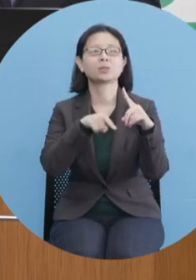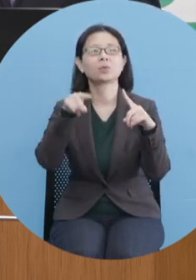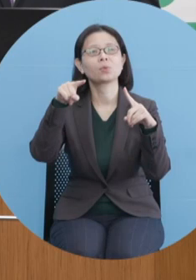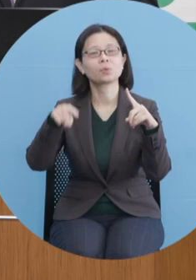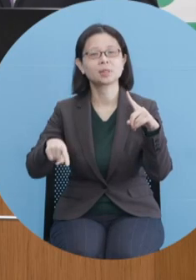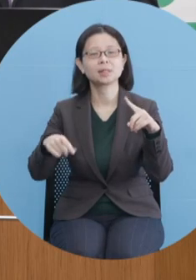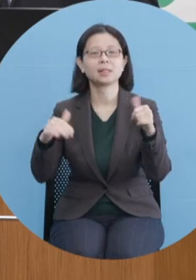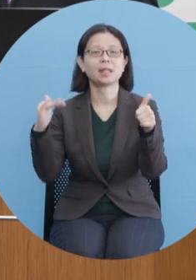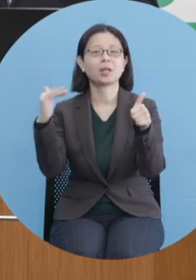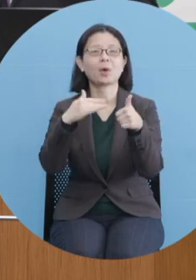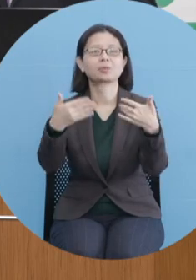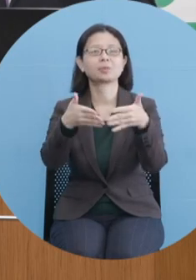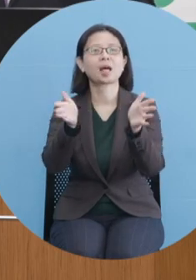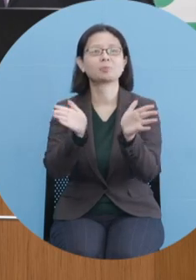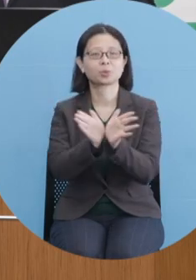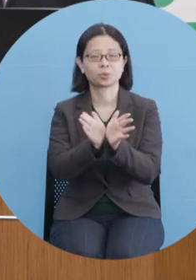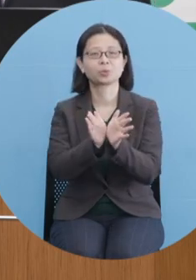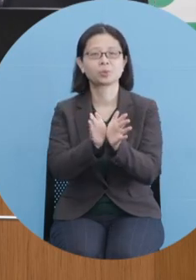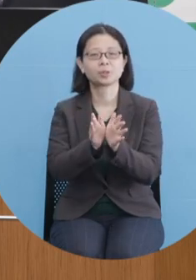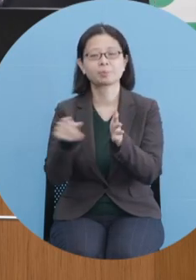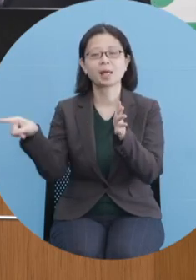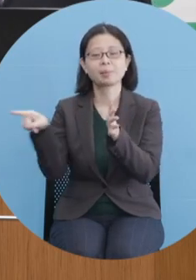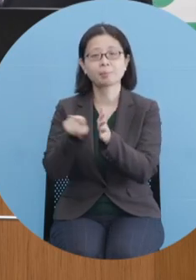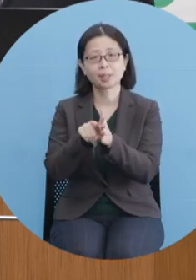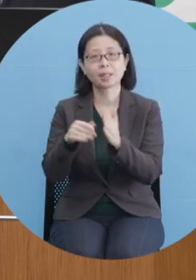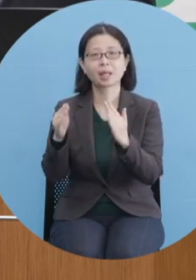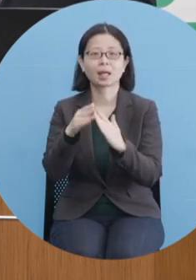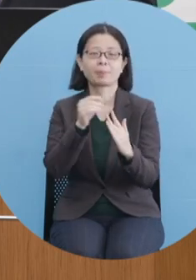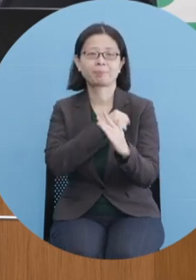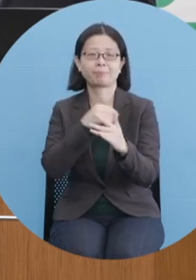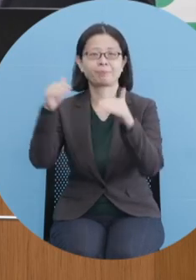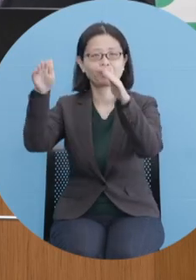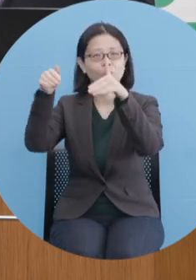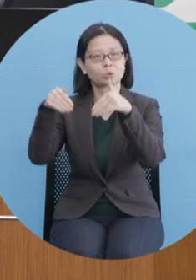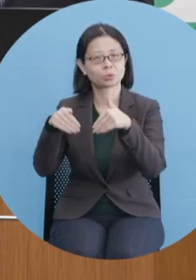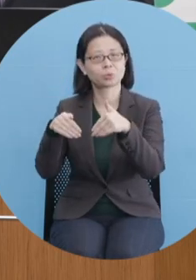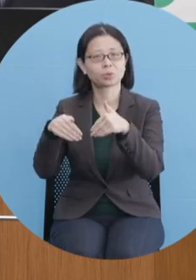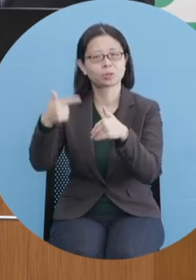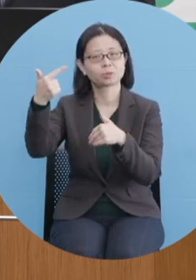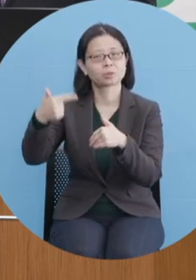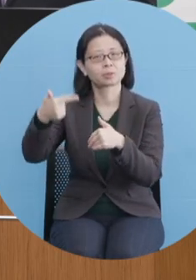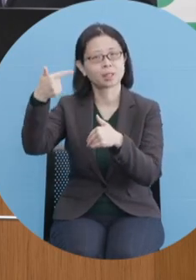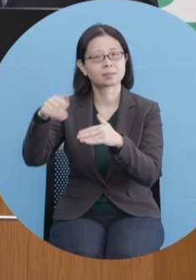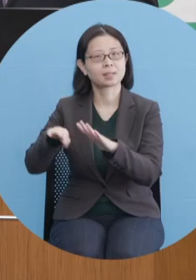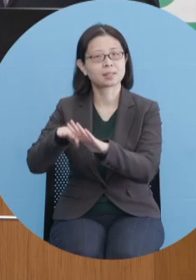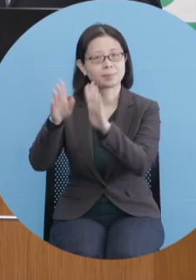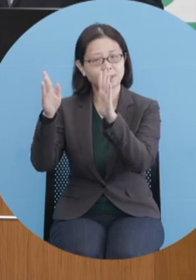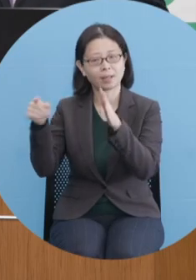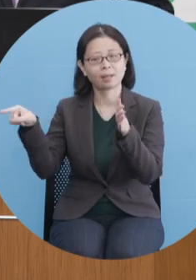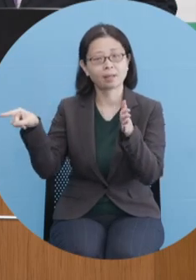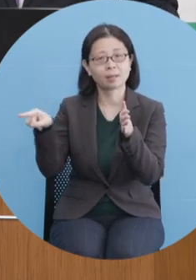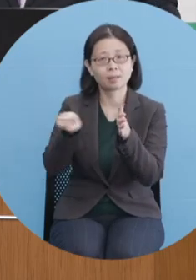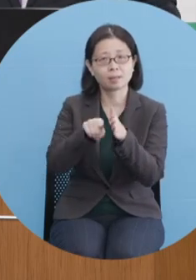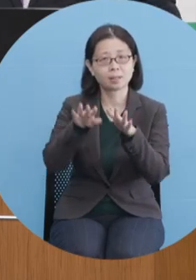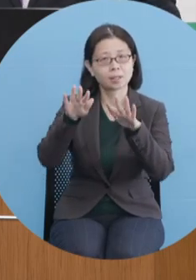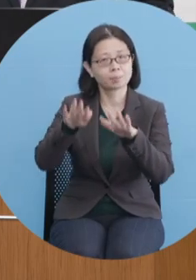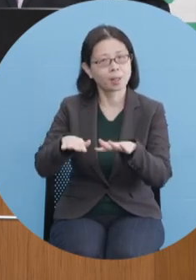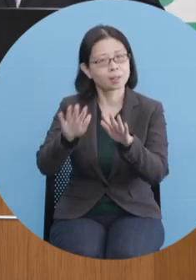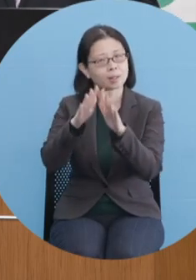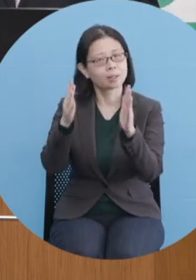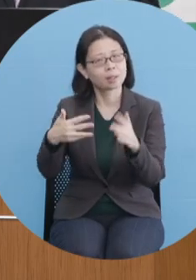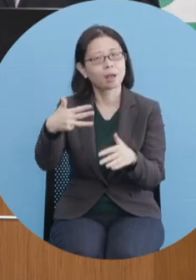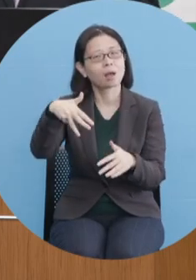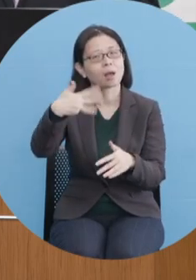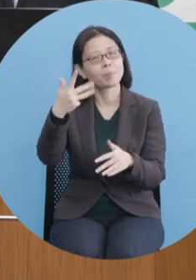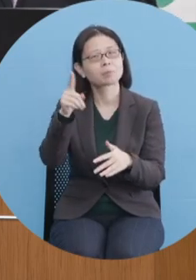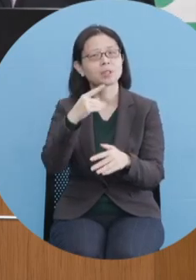てえこれまで募集を進めてまいりましたま6月時点から募集をしておりまして大体800名を